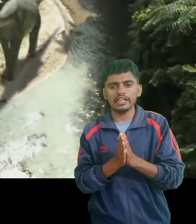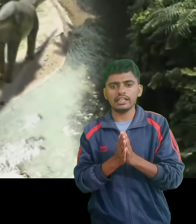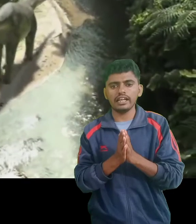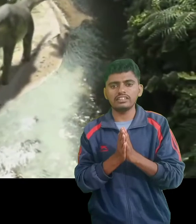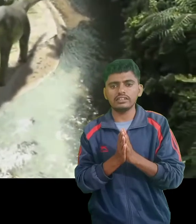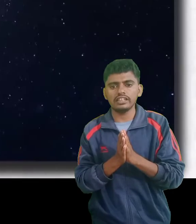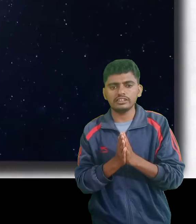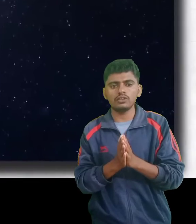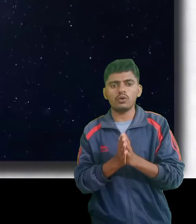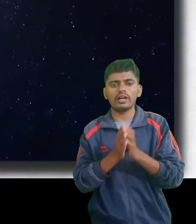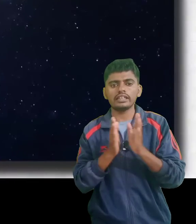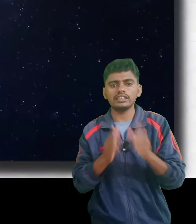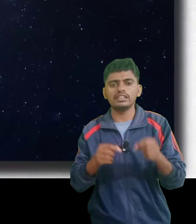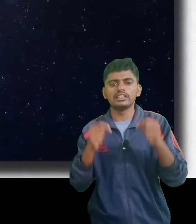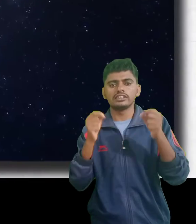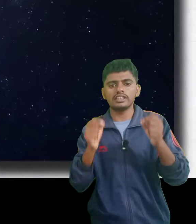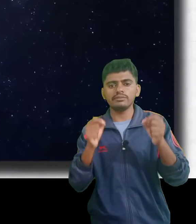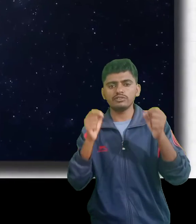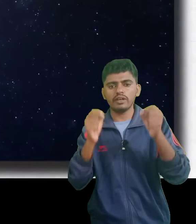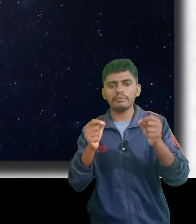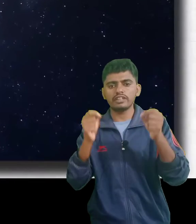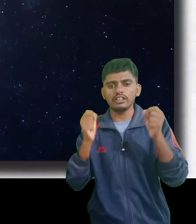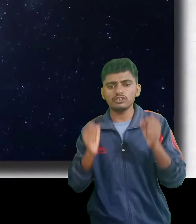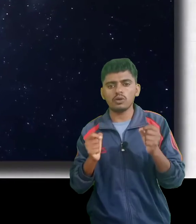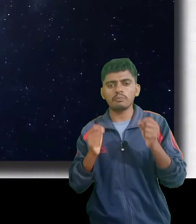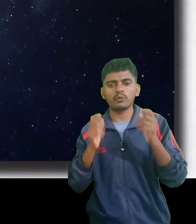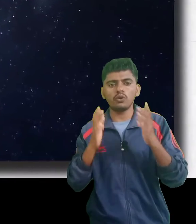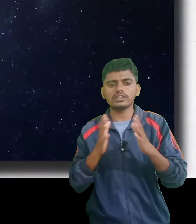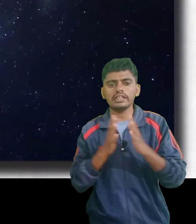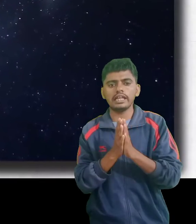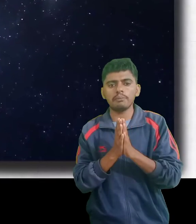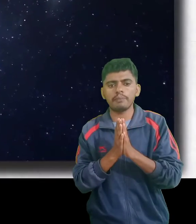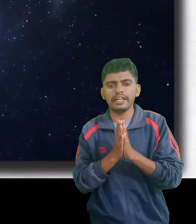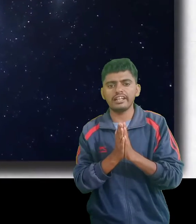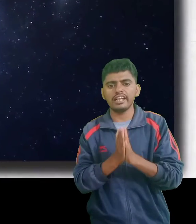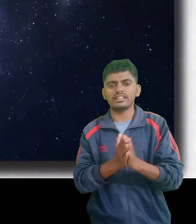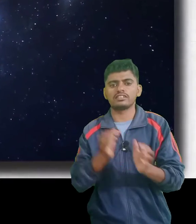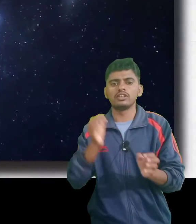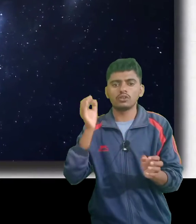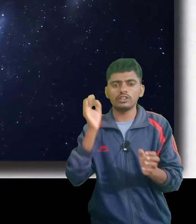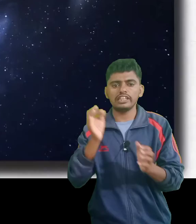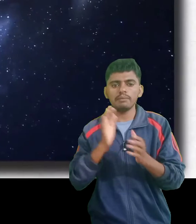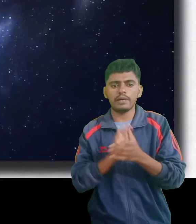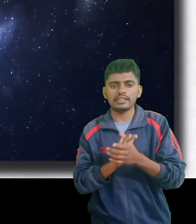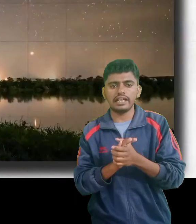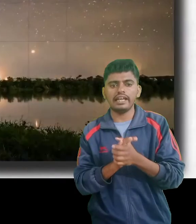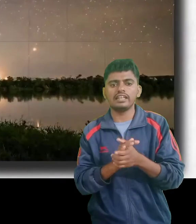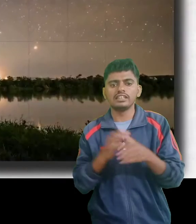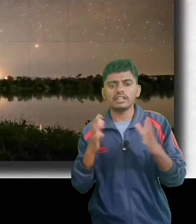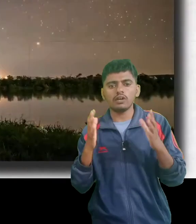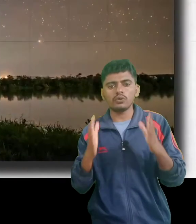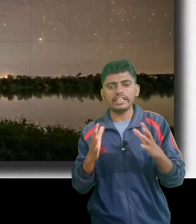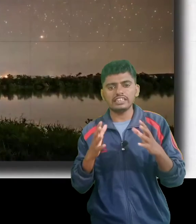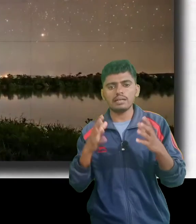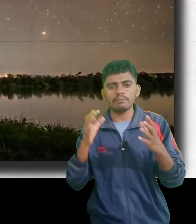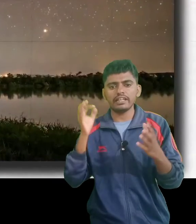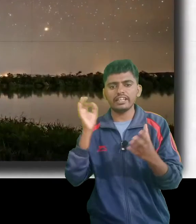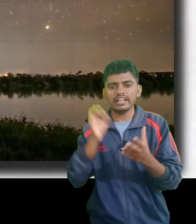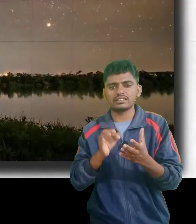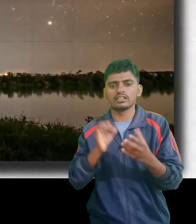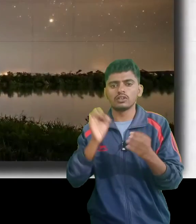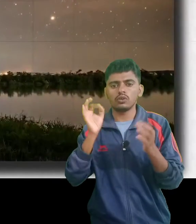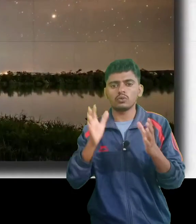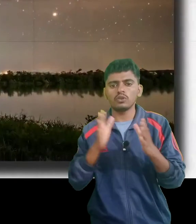यह भी देखना इंटरेस्टिंग होगा कि जेम्स वेब टेलीस्कोप कौन से नए प्लेनेट्स को देख पाता है, क्या कोई